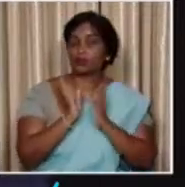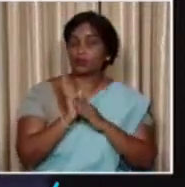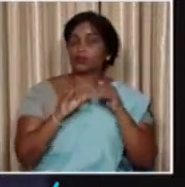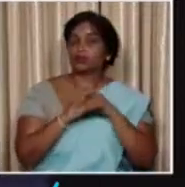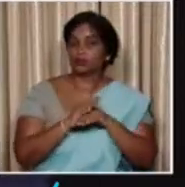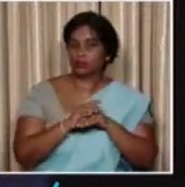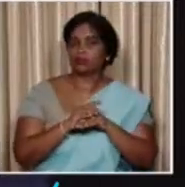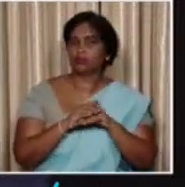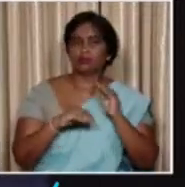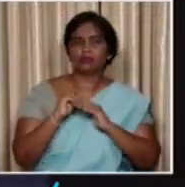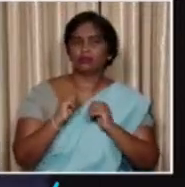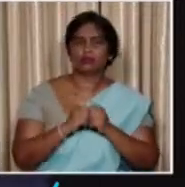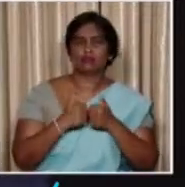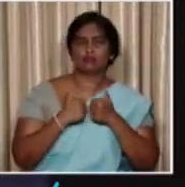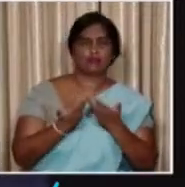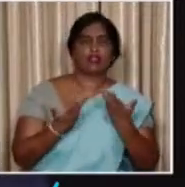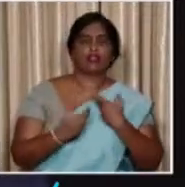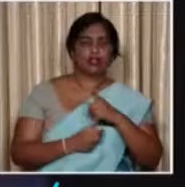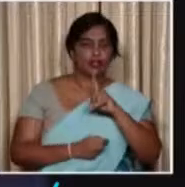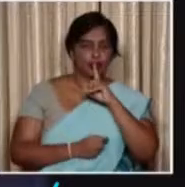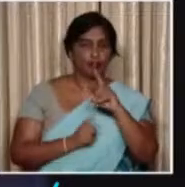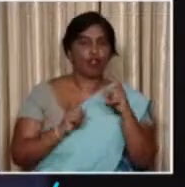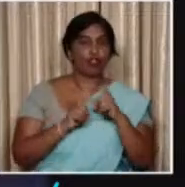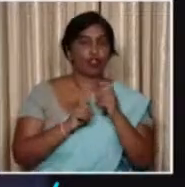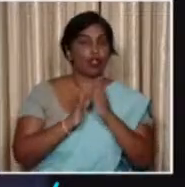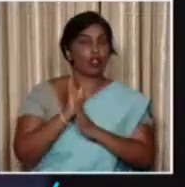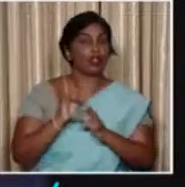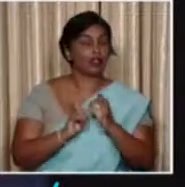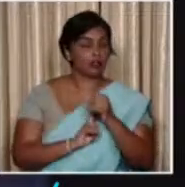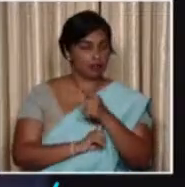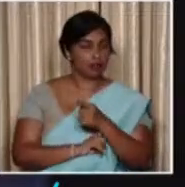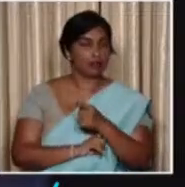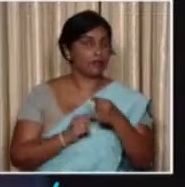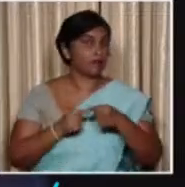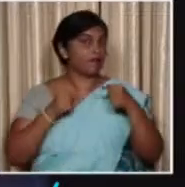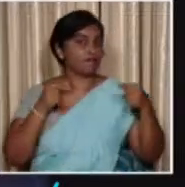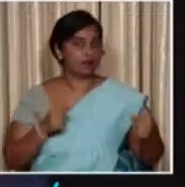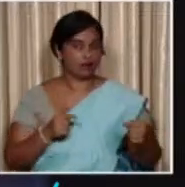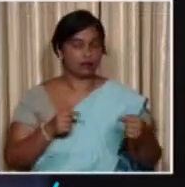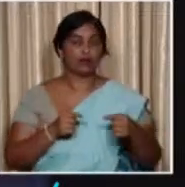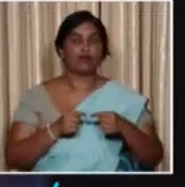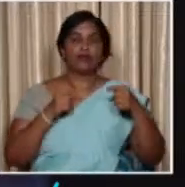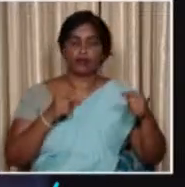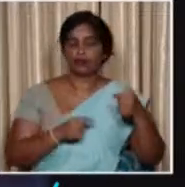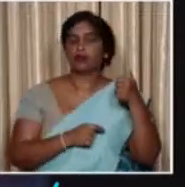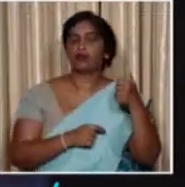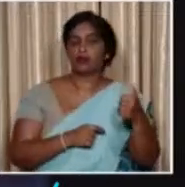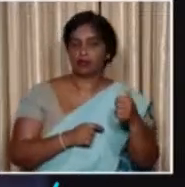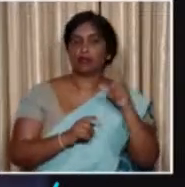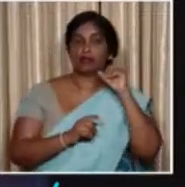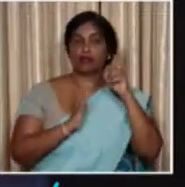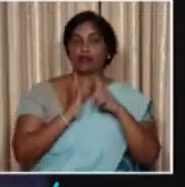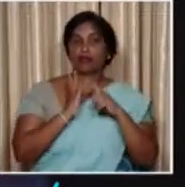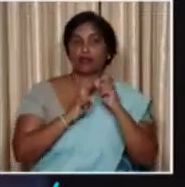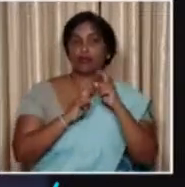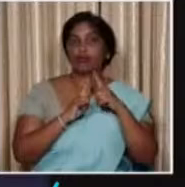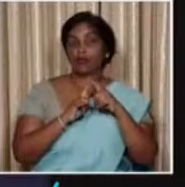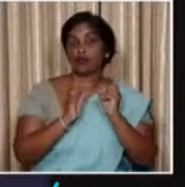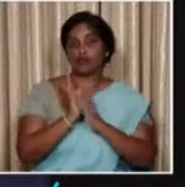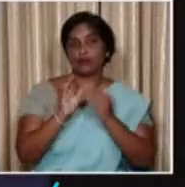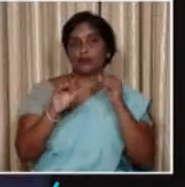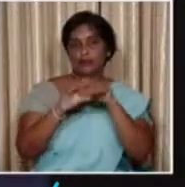පිළිබඳ මට සෑහීමටපත් වෙන්න බෑ කියලා කාරණා කුවන් අපේ දොළවත්ත මන්ත්‍රීතුමා එකට විරුද්ධ වුණා. ඒ විරුද්ධ වීම සාධාරණයි. මොකද එතුමාගේ කෝප් කමිටු සමාජිකයෙක්